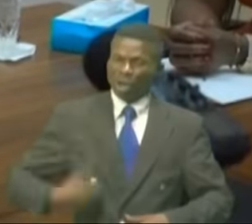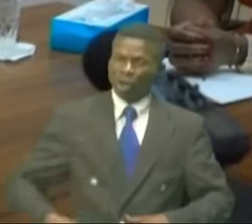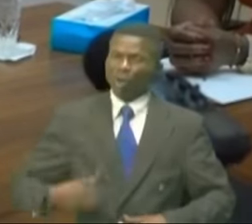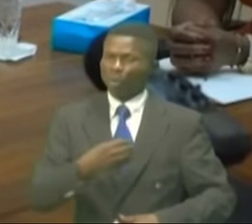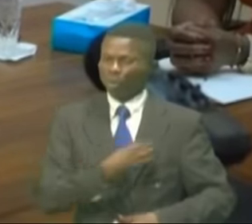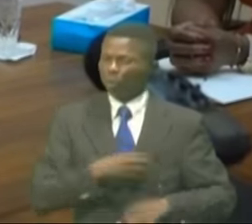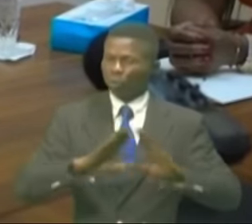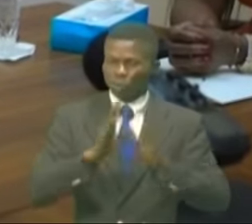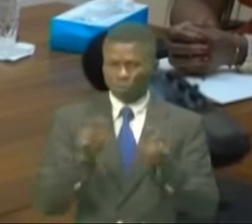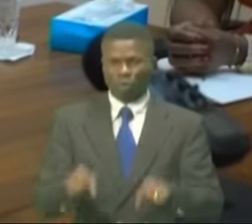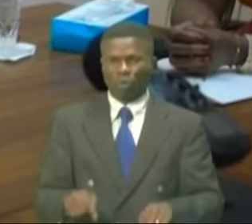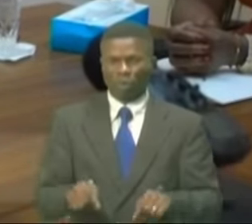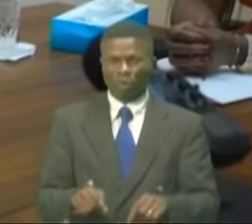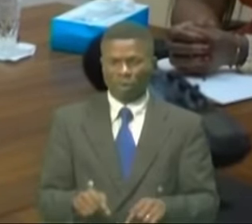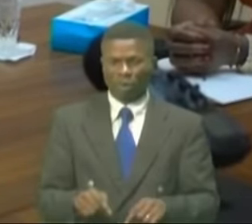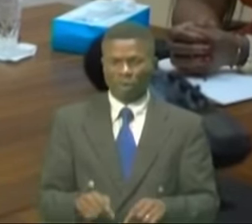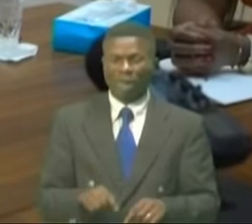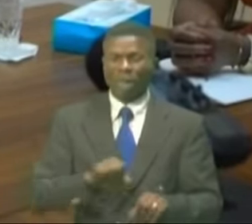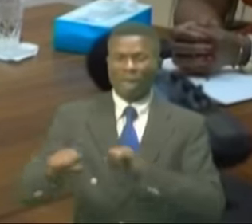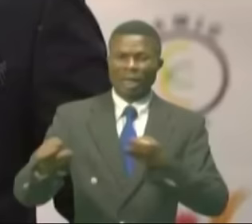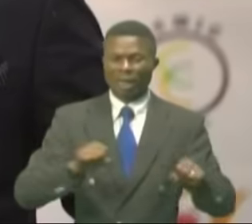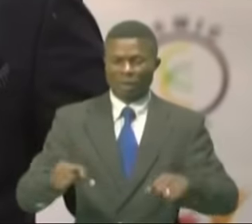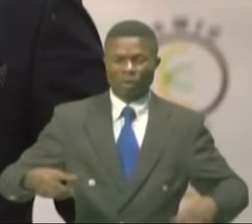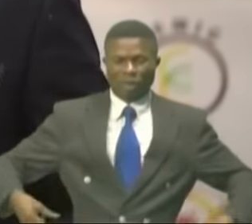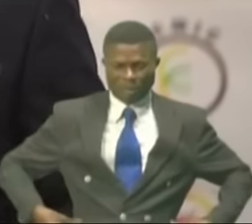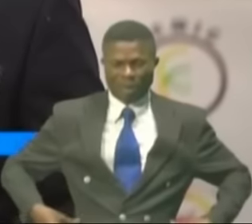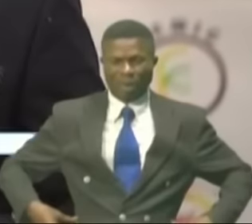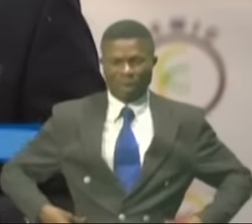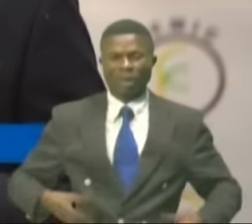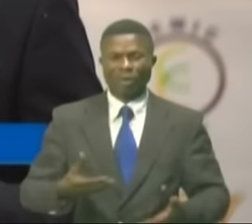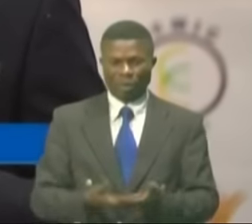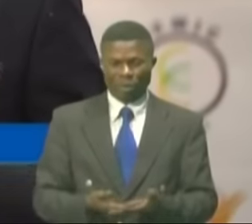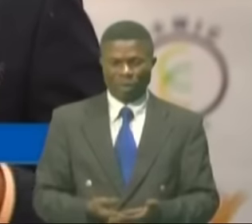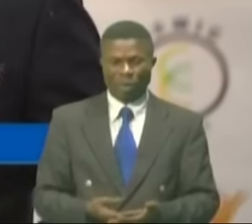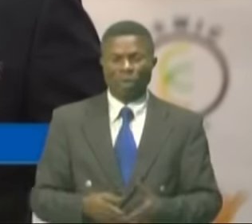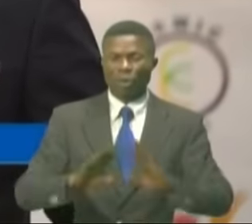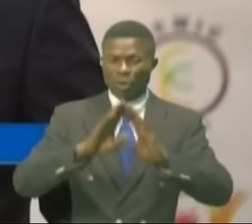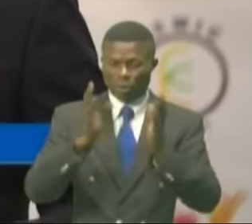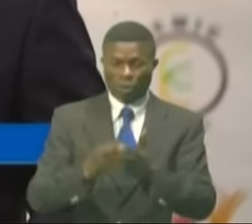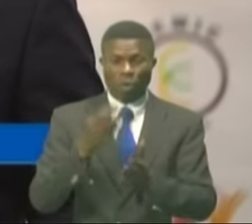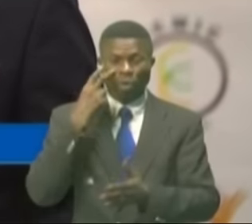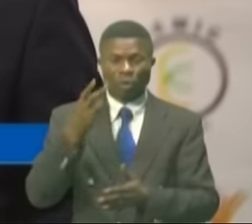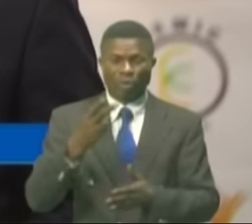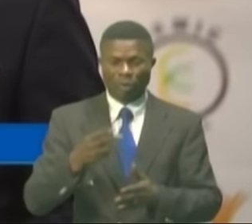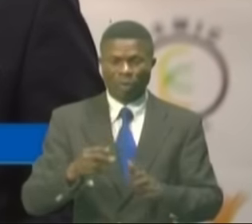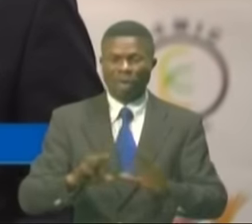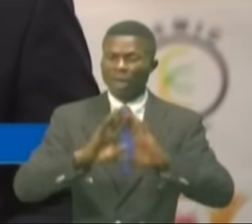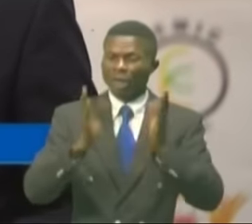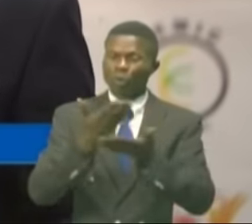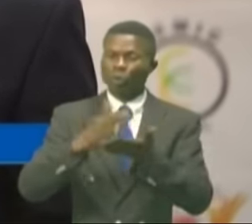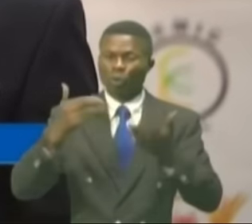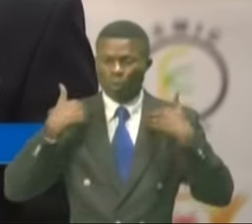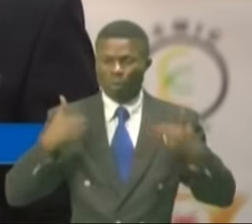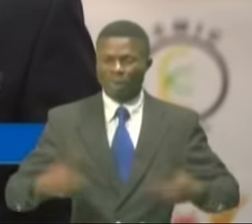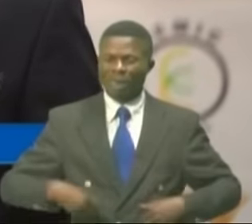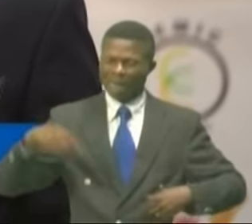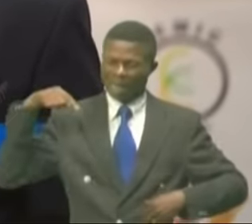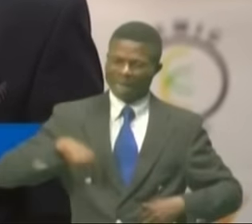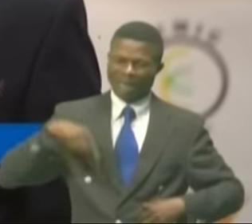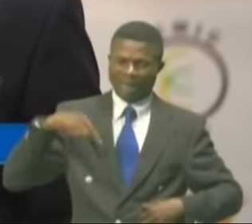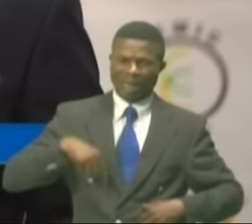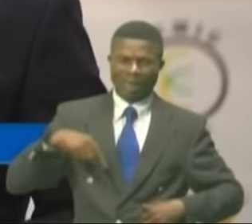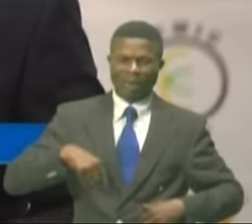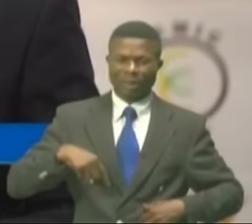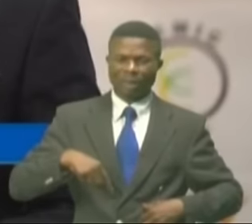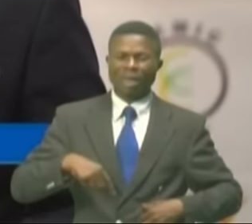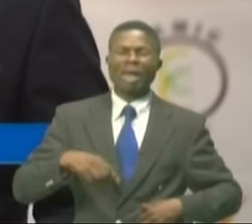cœur. Il y a aussi l'échographie de ventre, on peut 4D, on peut voir tous les organes dedans, ceux qui sont touchés